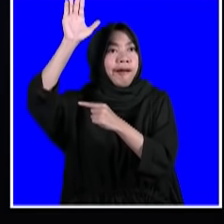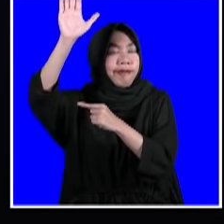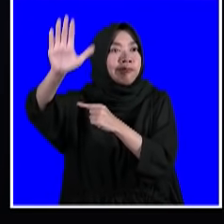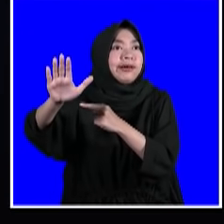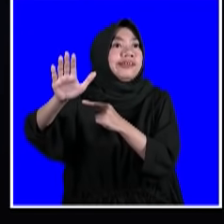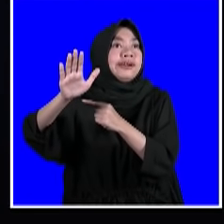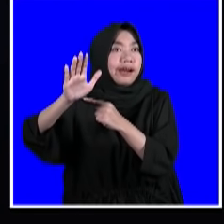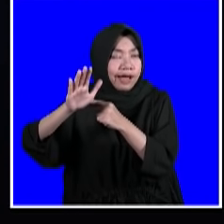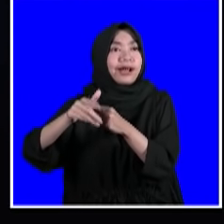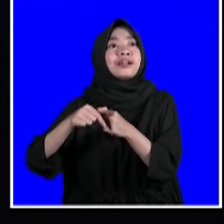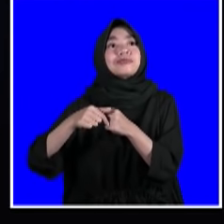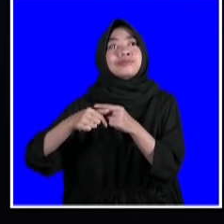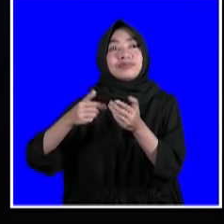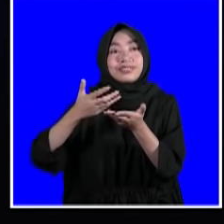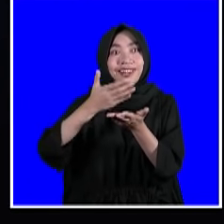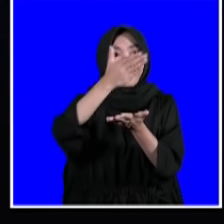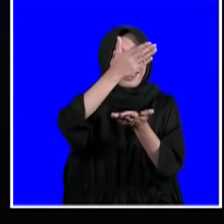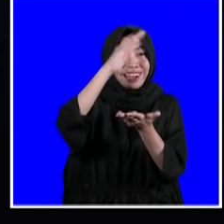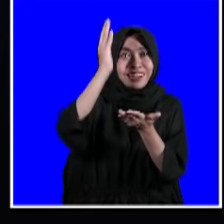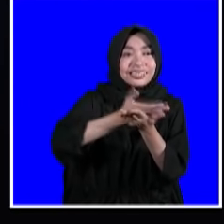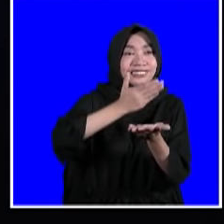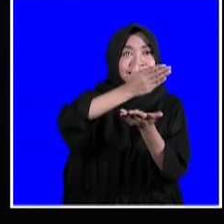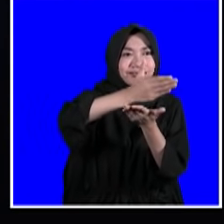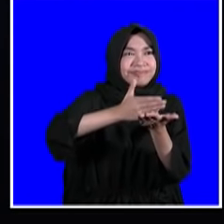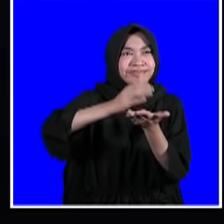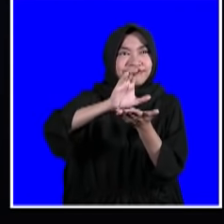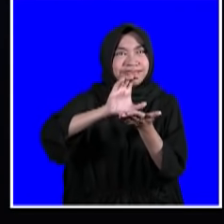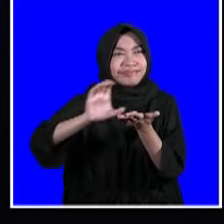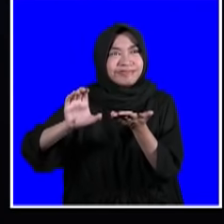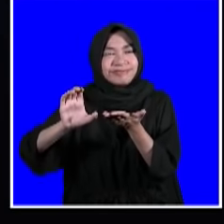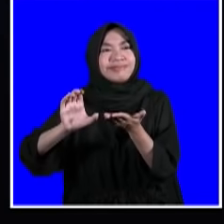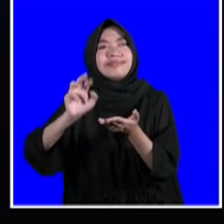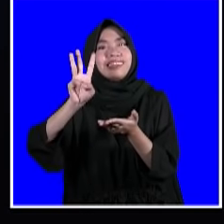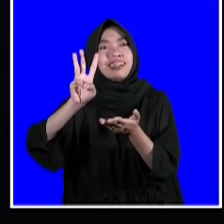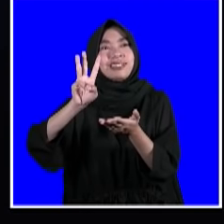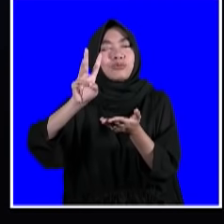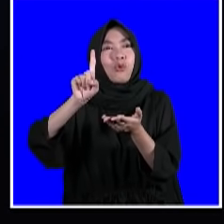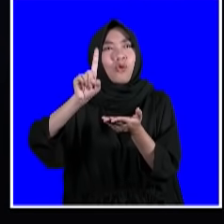Dan minimum dari potongan untuk tabungan dan investasinya jangan kurang dari